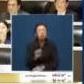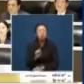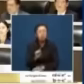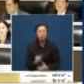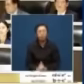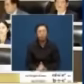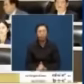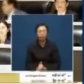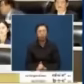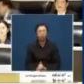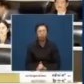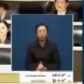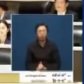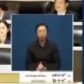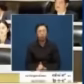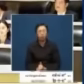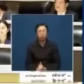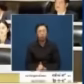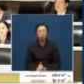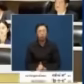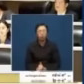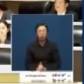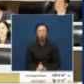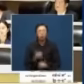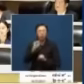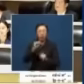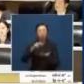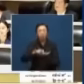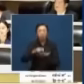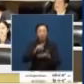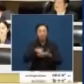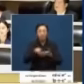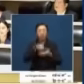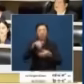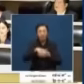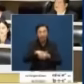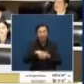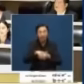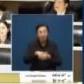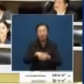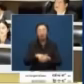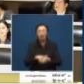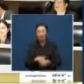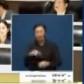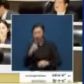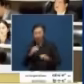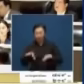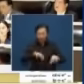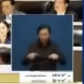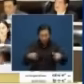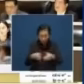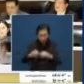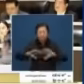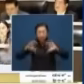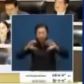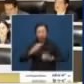ครับเรื่องการแก้มาตราพรรคไหนที่จะแก้เรื่องของ112ตอนนี้คุณชชนะเดชโชครับส.ส.นครศรีธรรมราชของประชาธิปัตย์กำลังอภิปรายอยู่เดี๋ยวลองไ